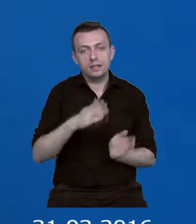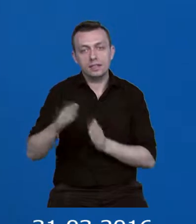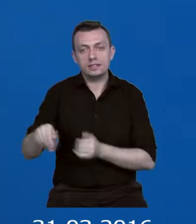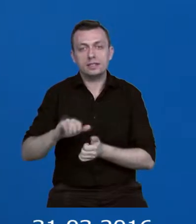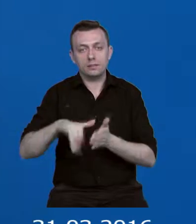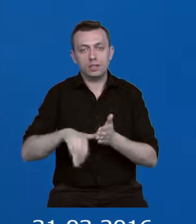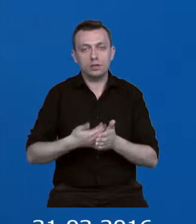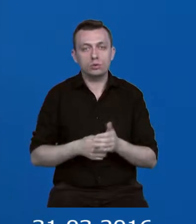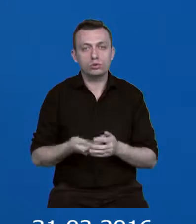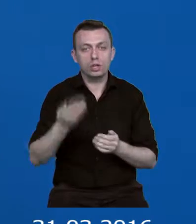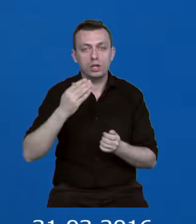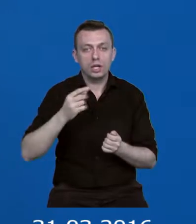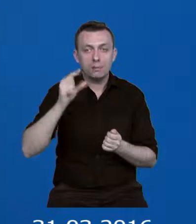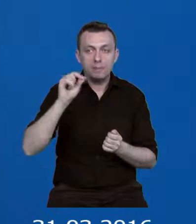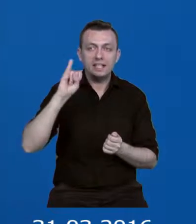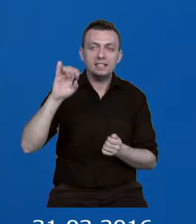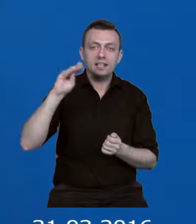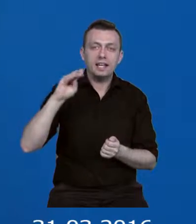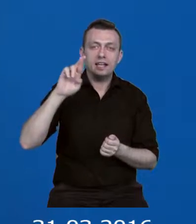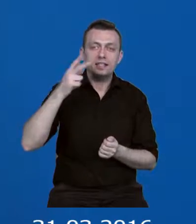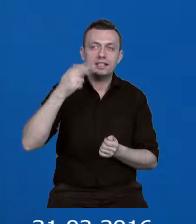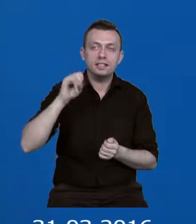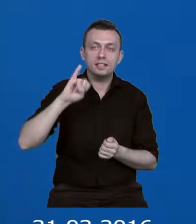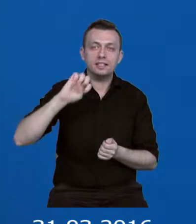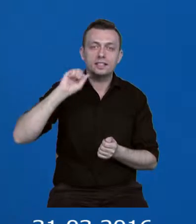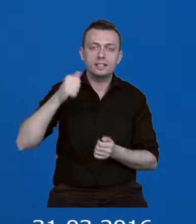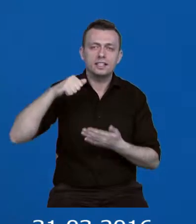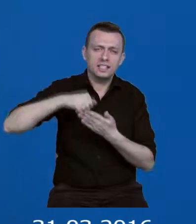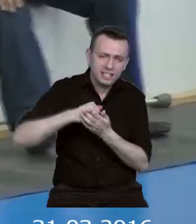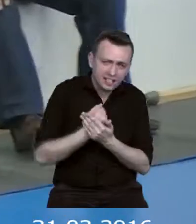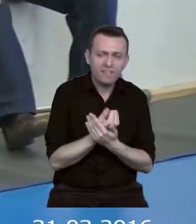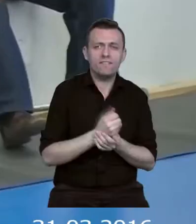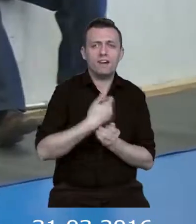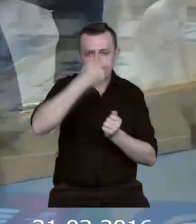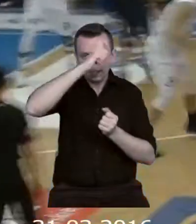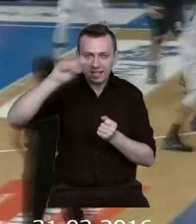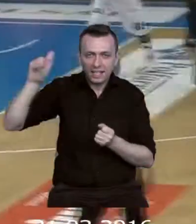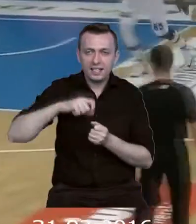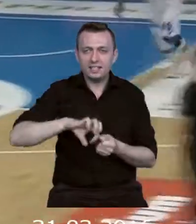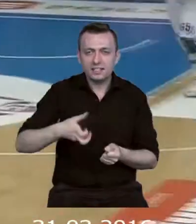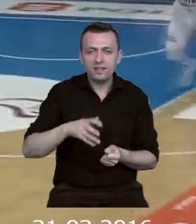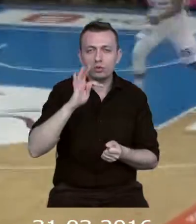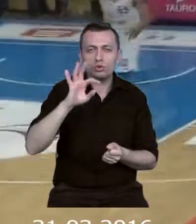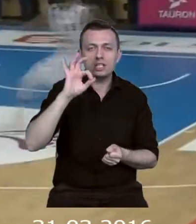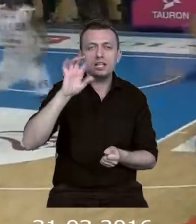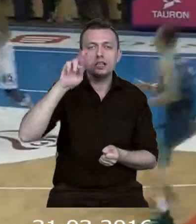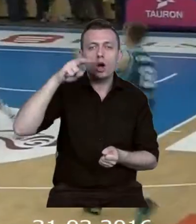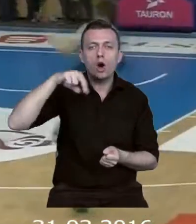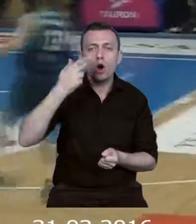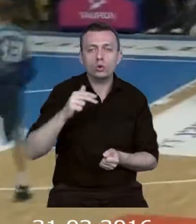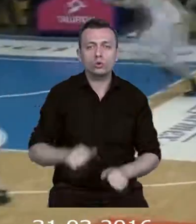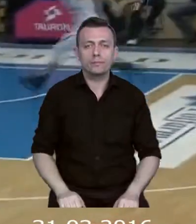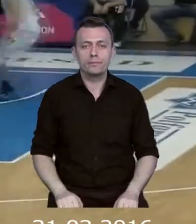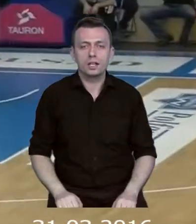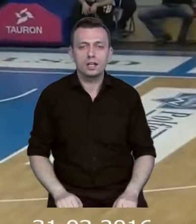podopieczni Jarosława Krysiewicza zmierzą się z twardymi piernikami z Torunia. W kolejnym ligowym pojedynku podopieczni